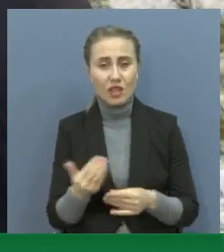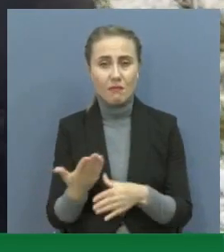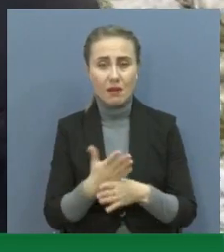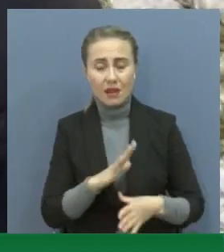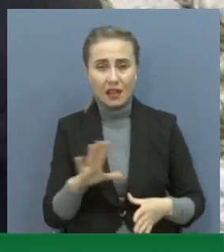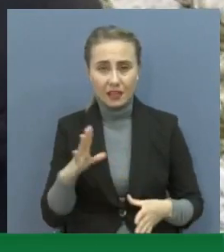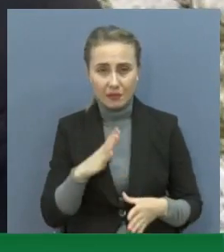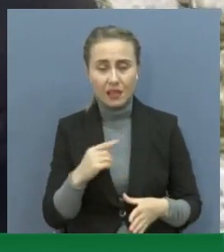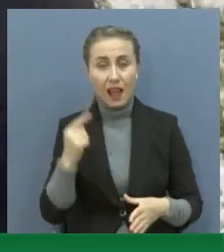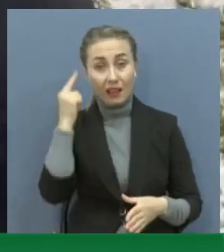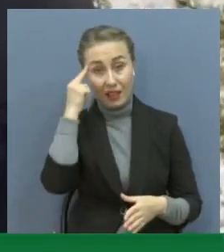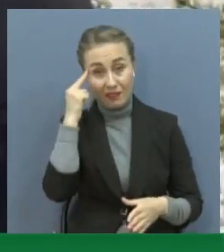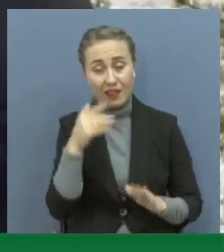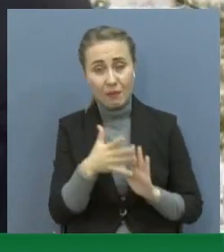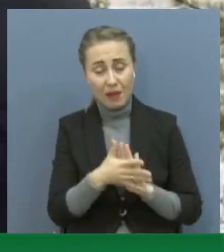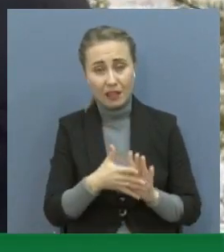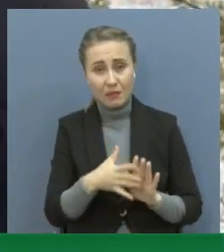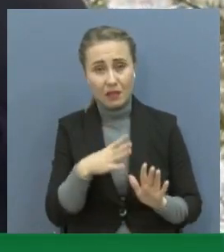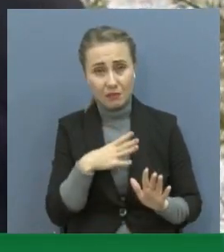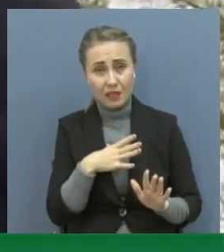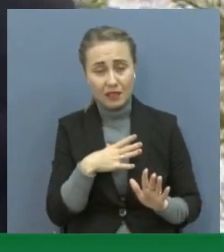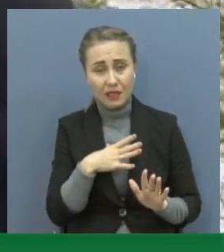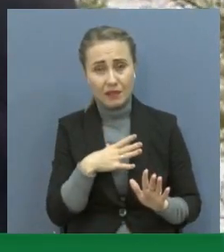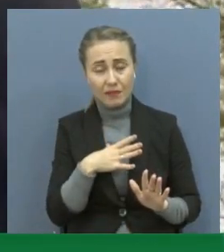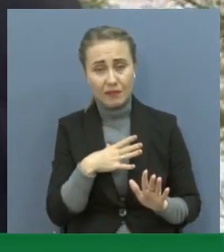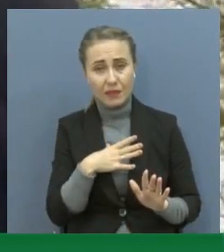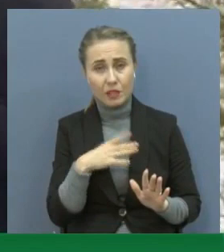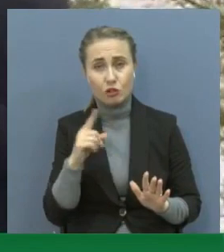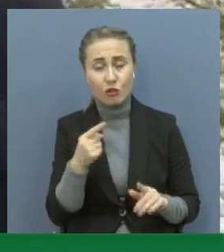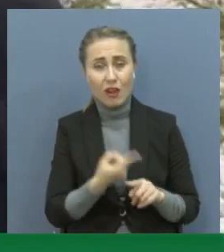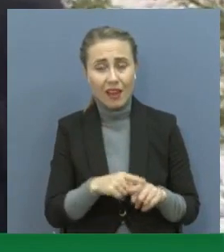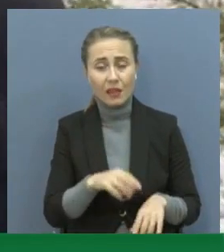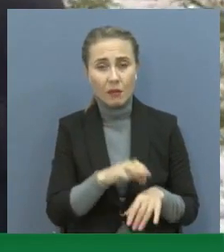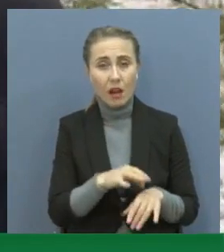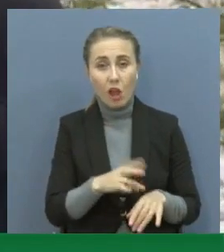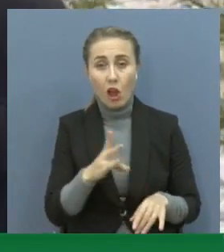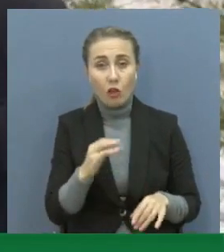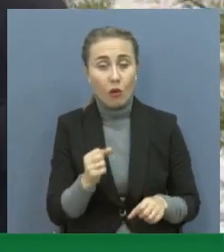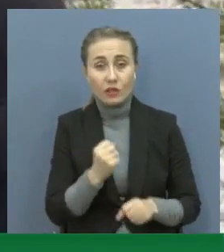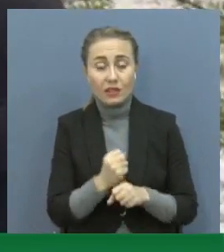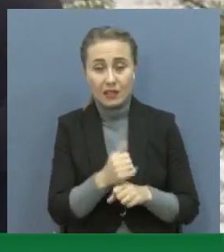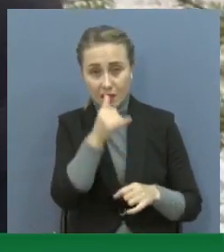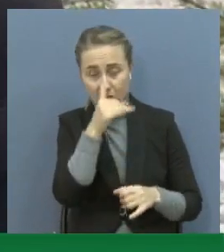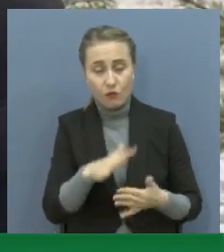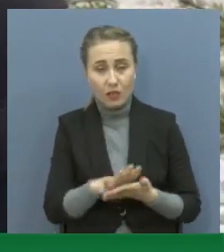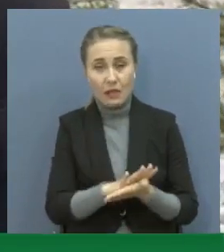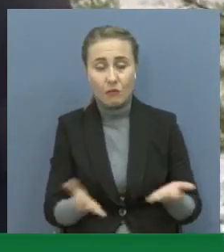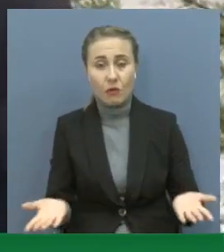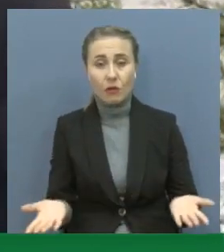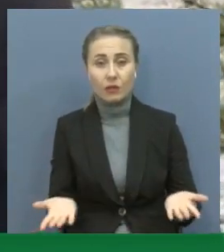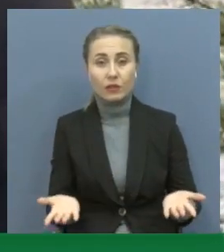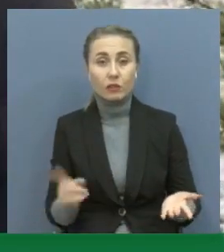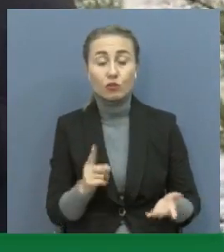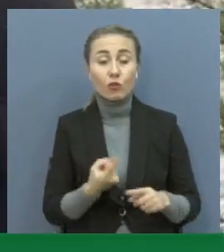В голове я понимал, точнее, да, в голове я понимал, но не осознавал, что это